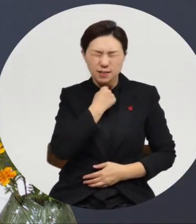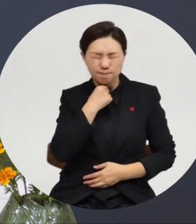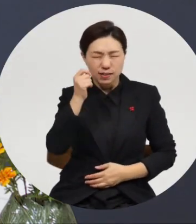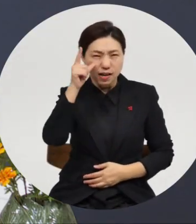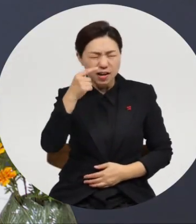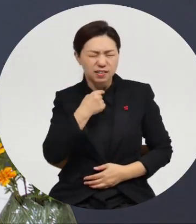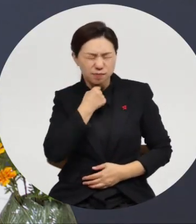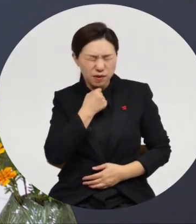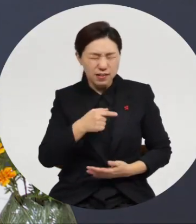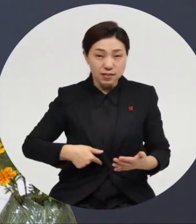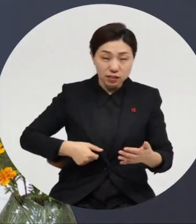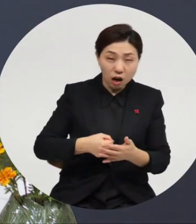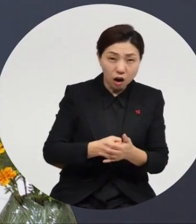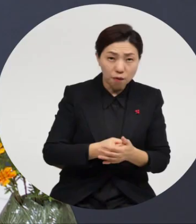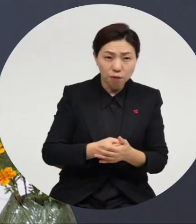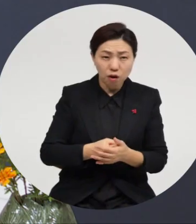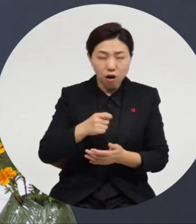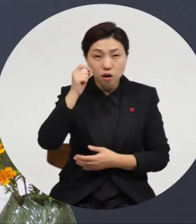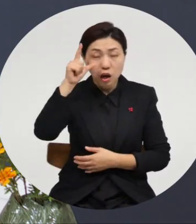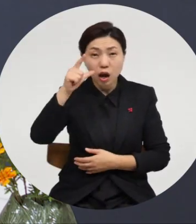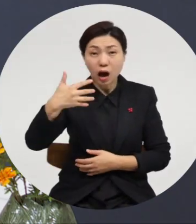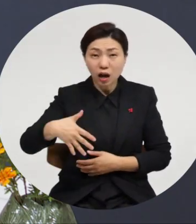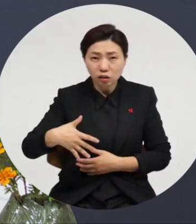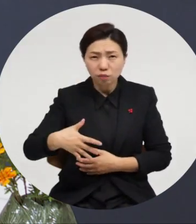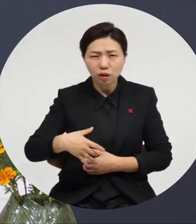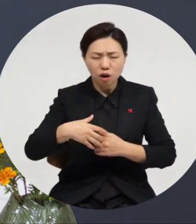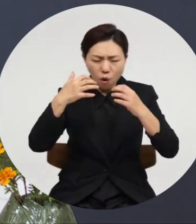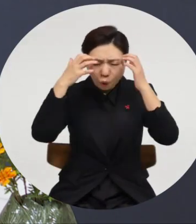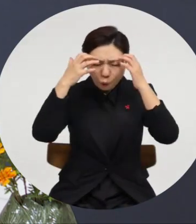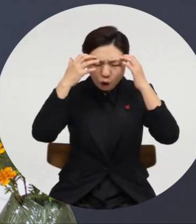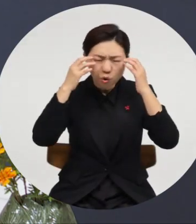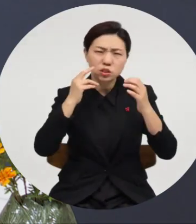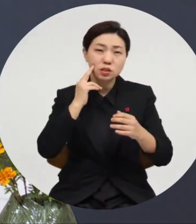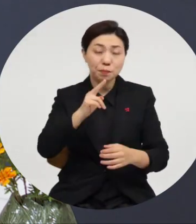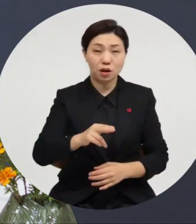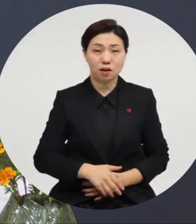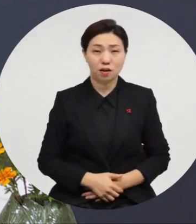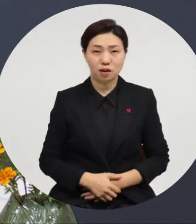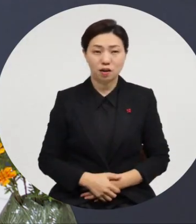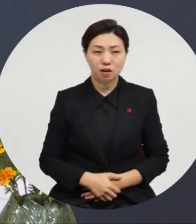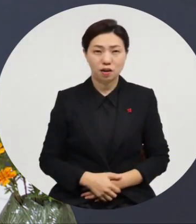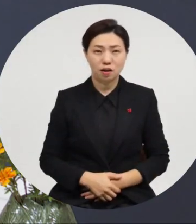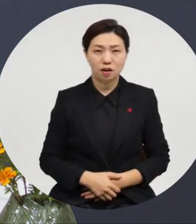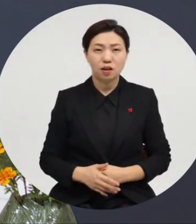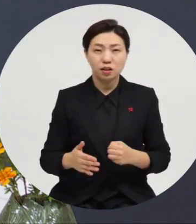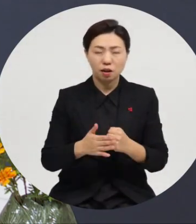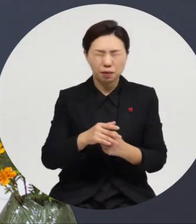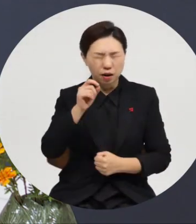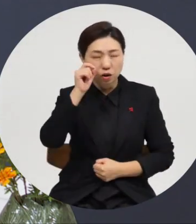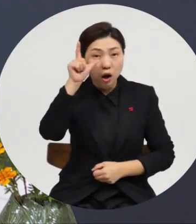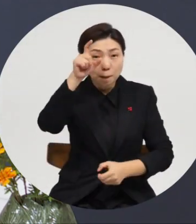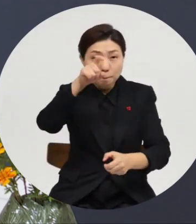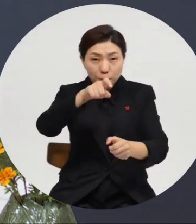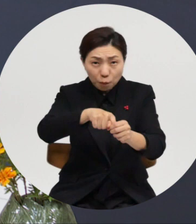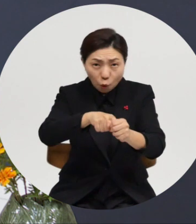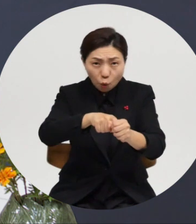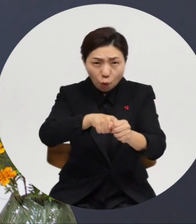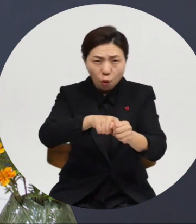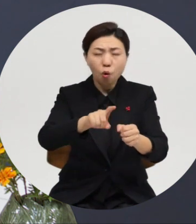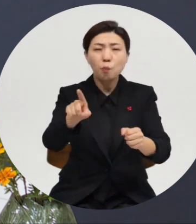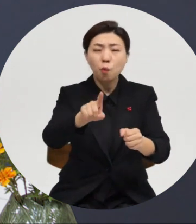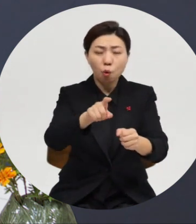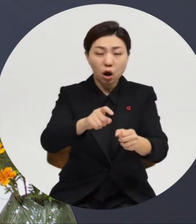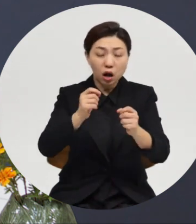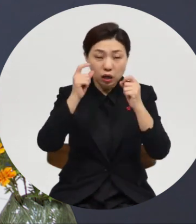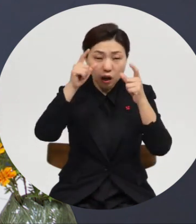깨달아야지 하는 것을 너무 각오하면, 만약 못 깨닫게 되면 괴로워야 안 괴로워요? 괴로우니까.